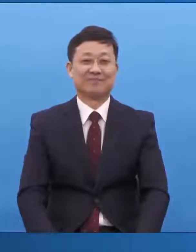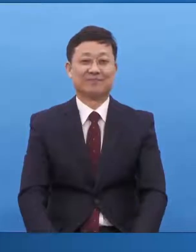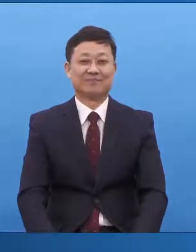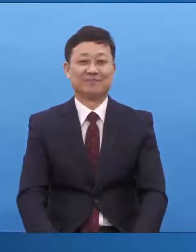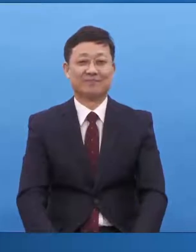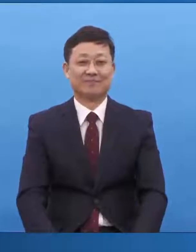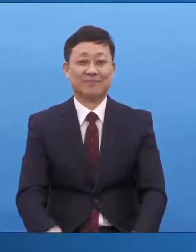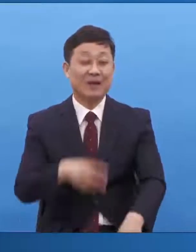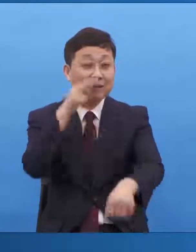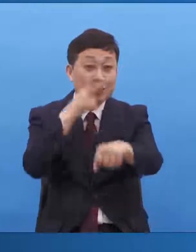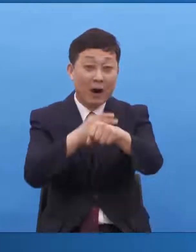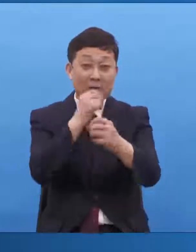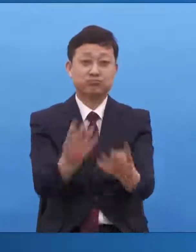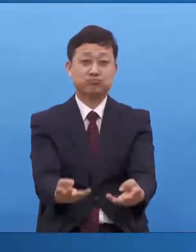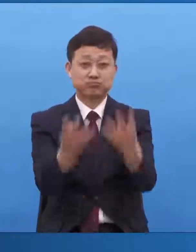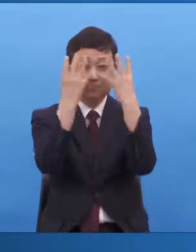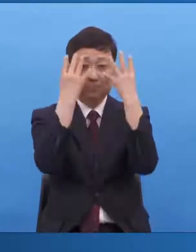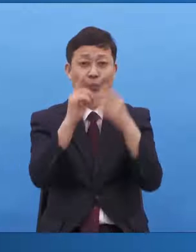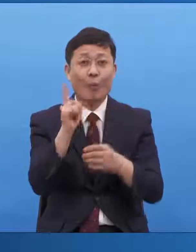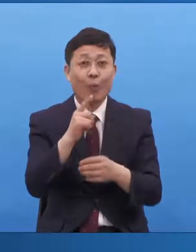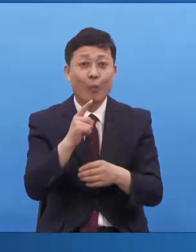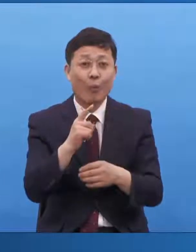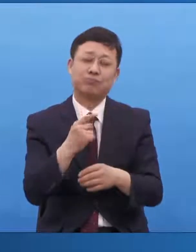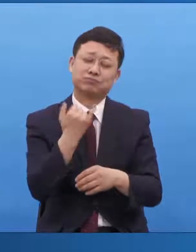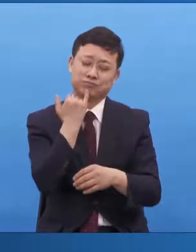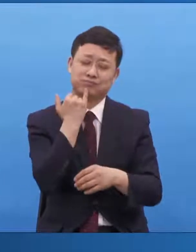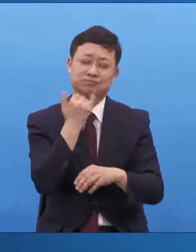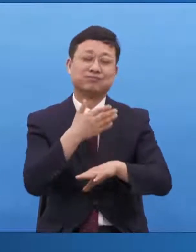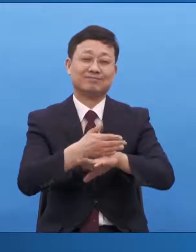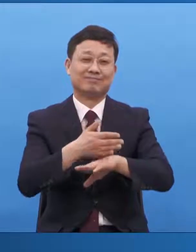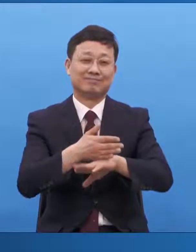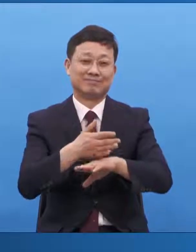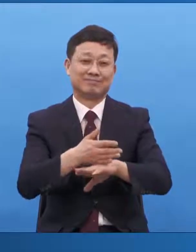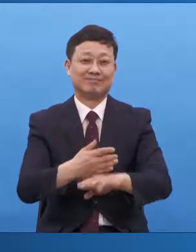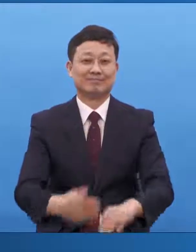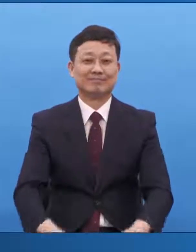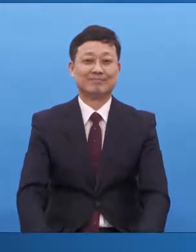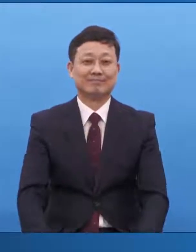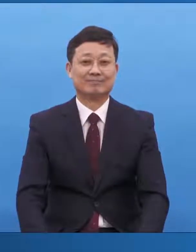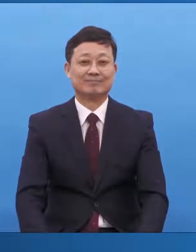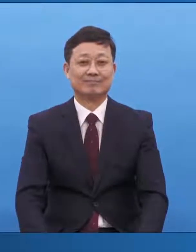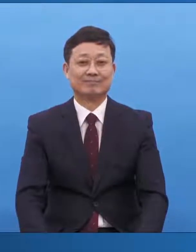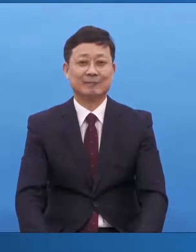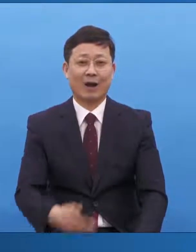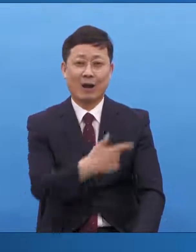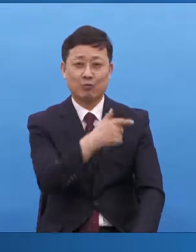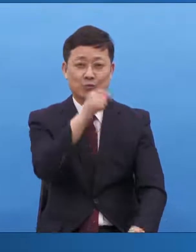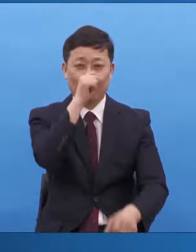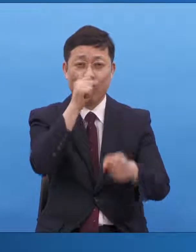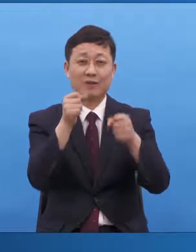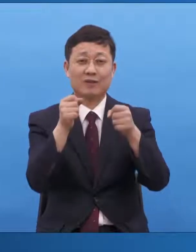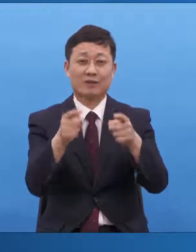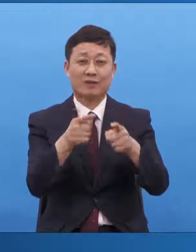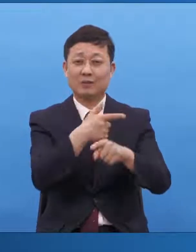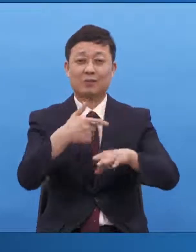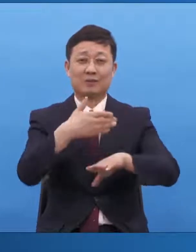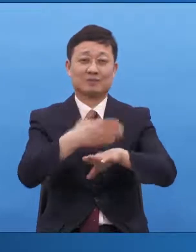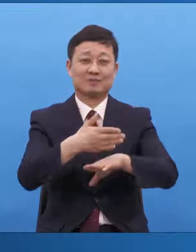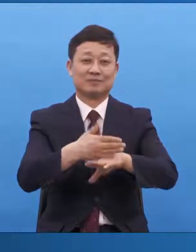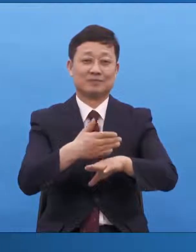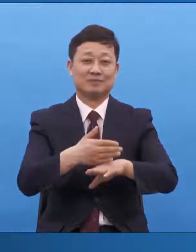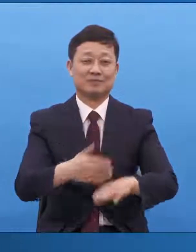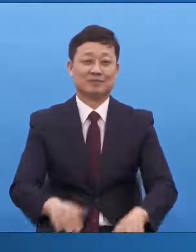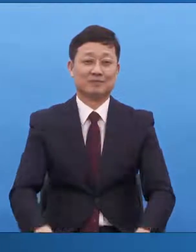바울 목에 갇혔는데 얼마나 감사한지 감사. The Paul was in prison, but he gave so much thanks. 왜냐면 절호의 기회야. Why? Because it was a golden